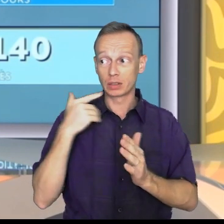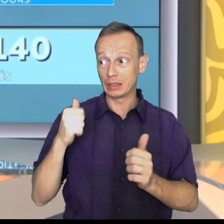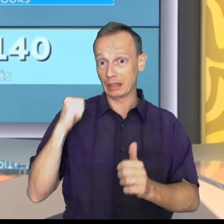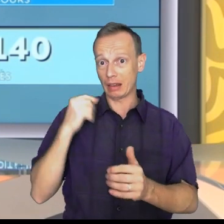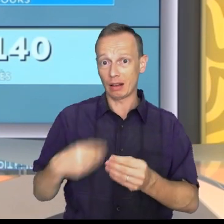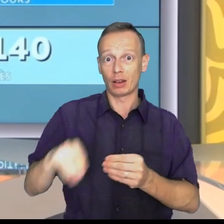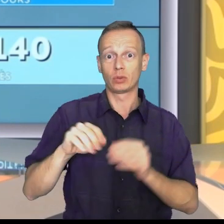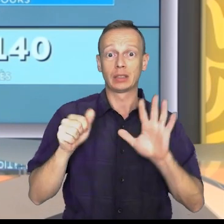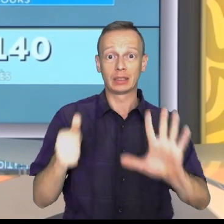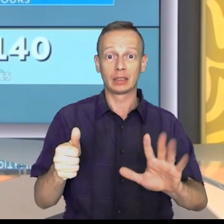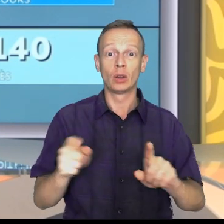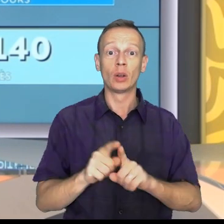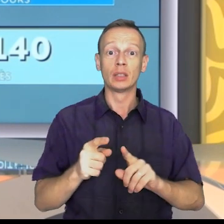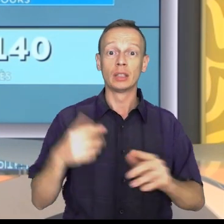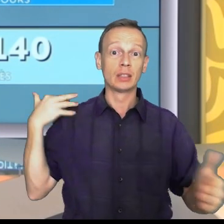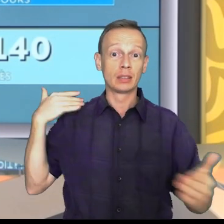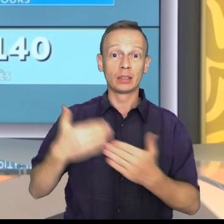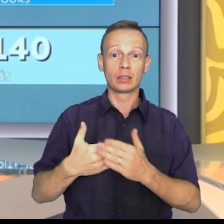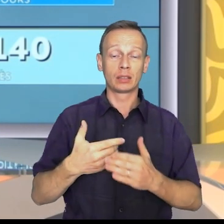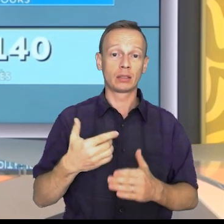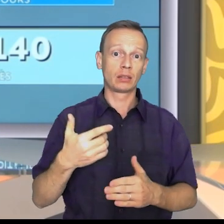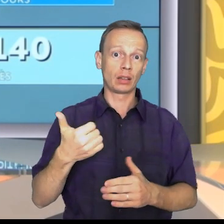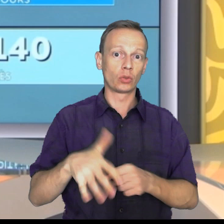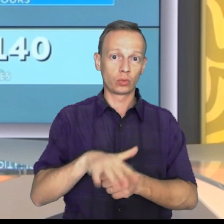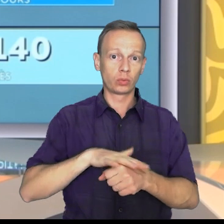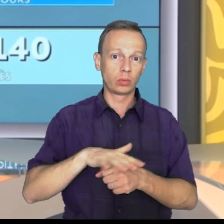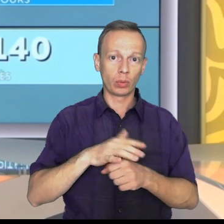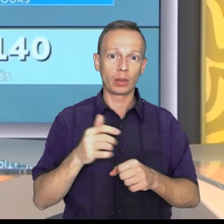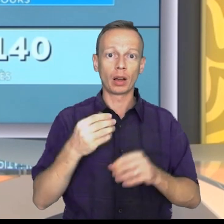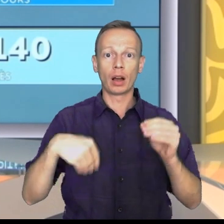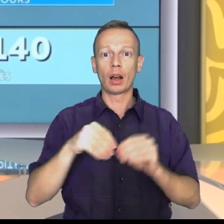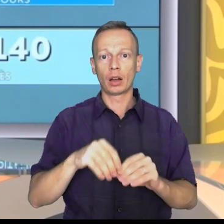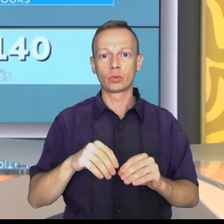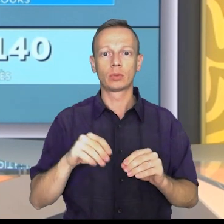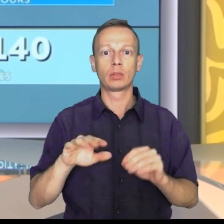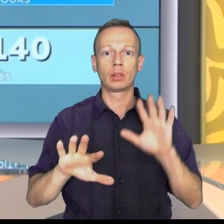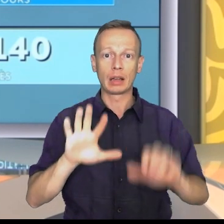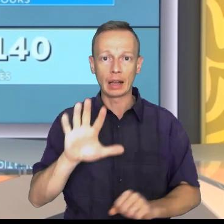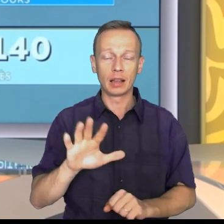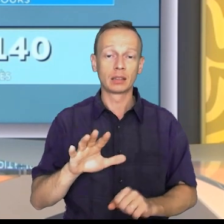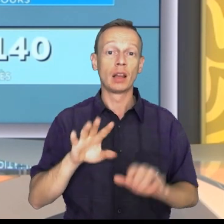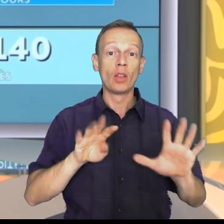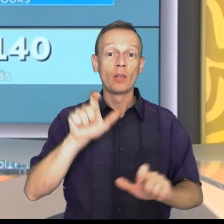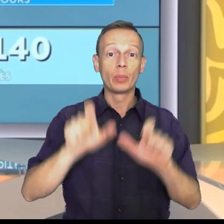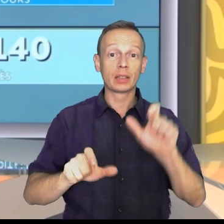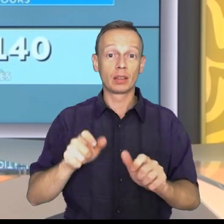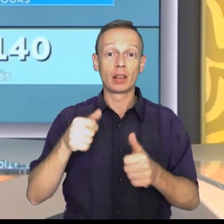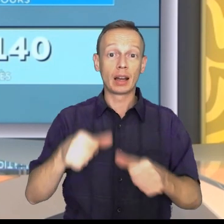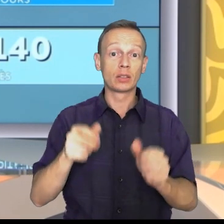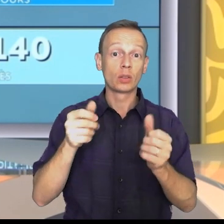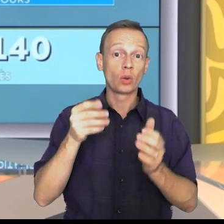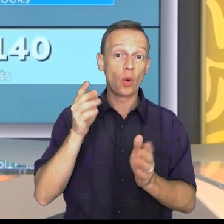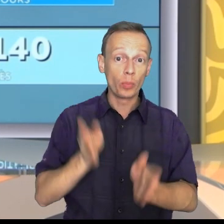qu'hier. 15 cas supplémentaires ces dernières 24 heures. 9 patients sont hospitalisés, dont 2 en réanimation. Et à ce